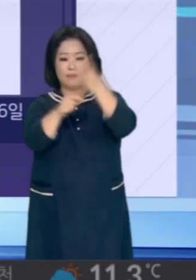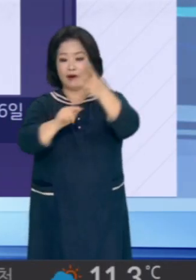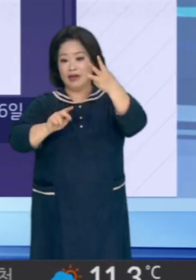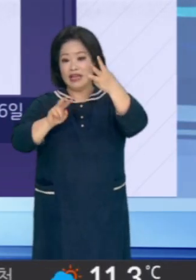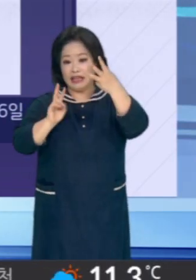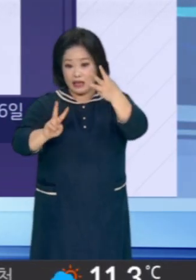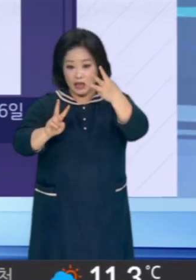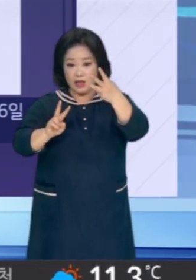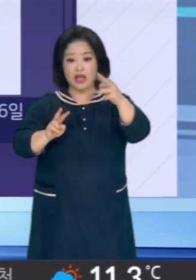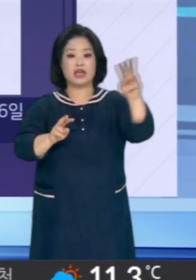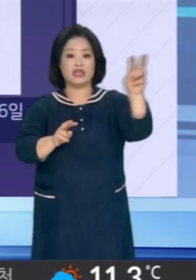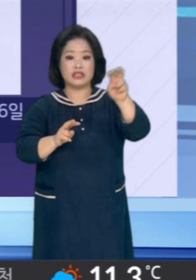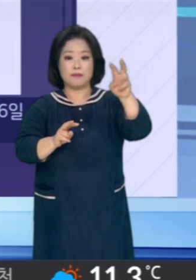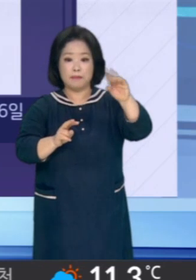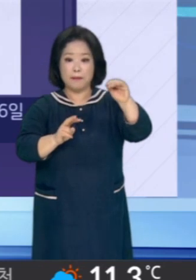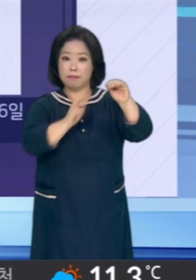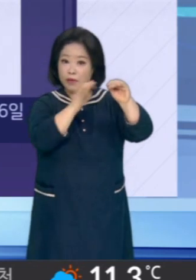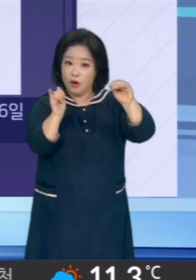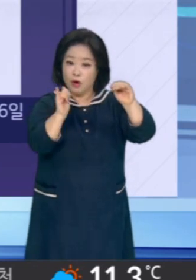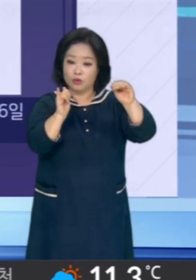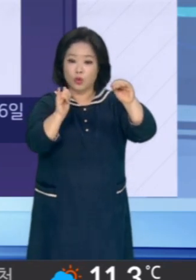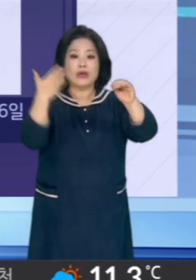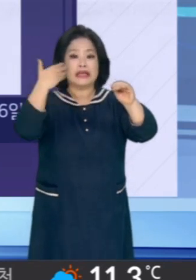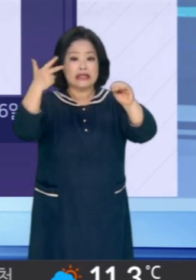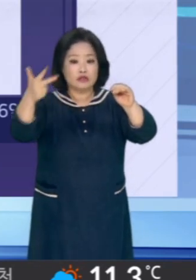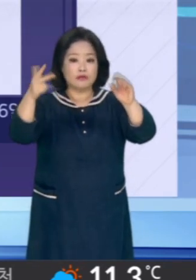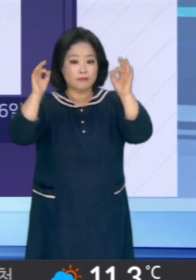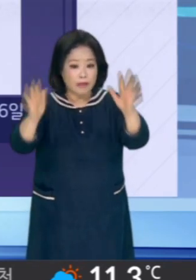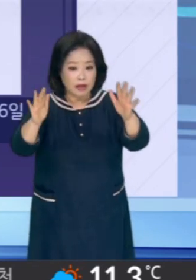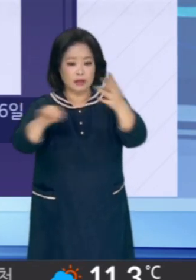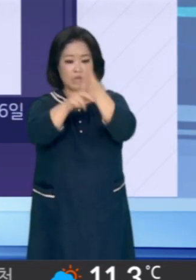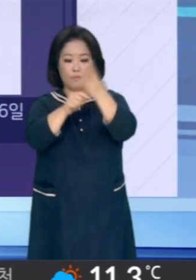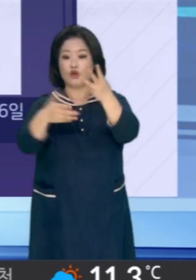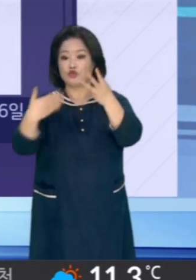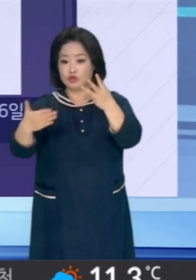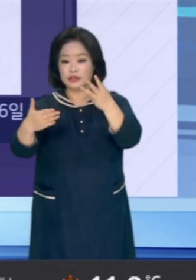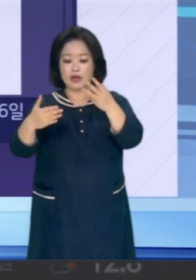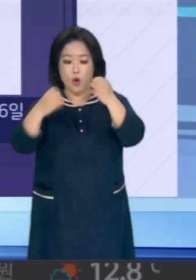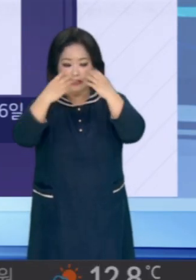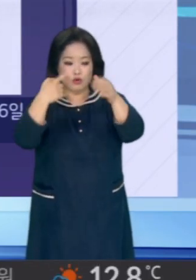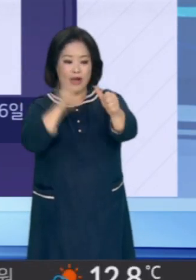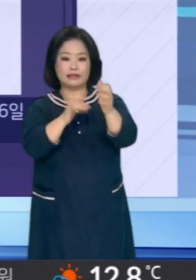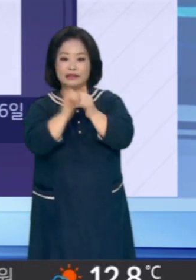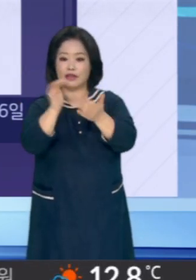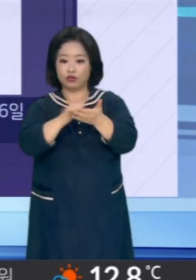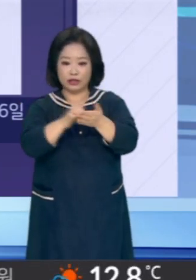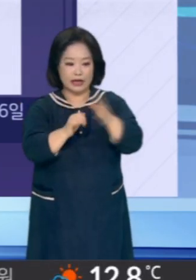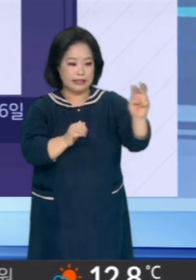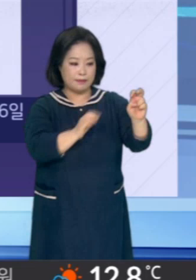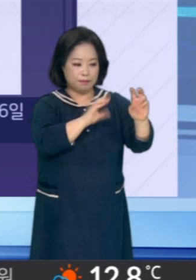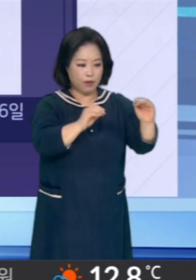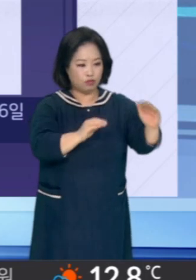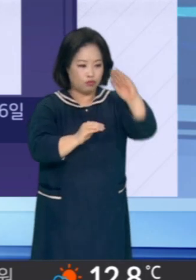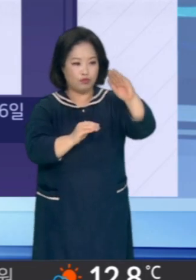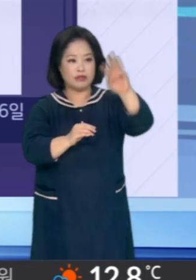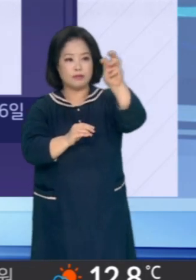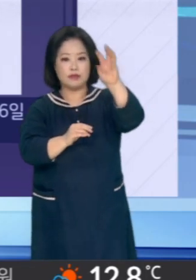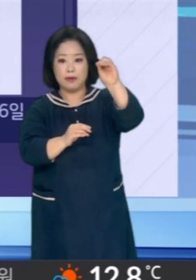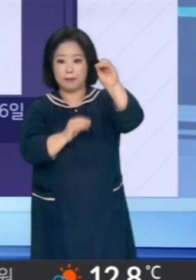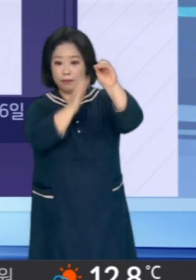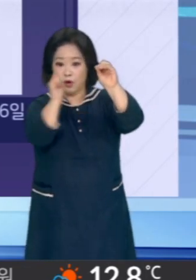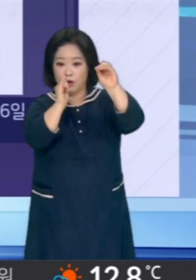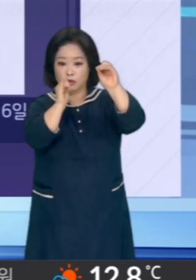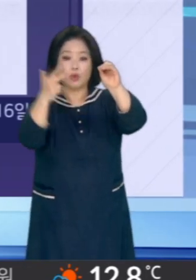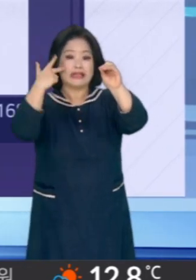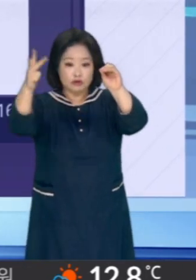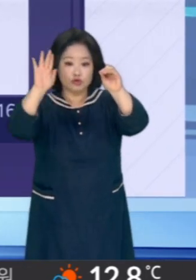20만 명대로 불어났습니다. 이후 불과 일주일 만인 9일에는 신규 확진자가 30만 명대를 기록했고요. 그로부터 다시